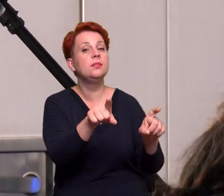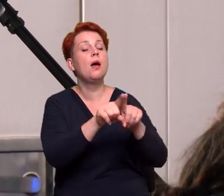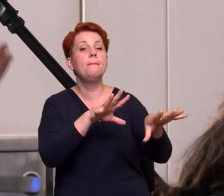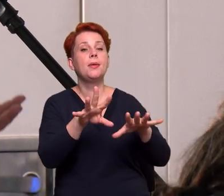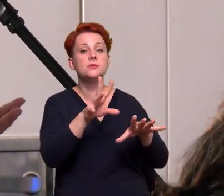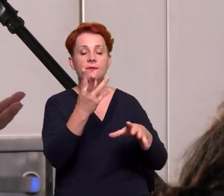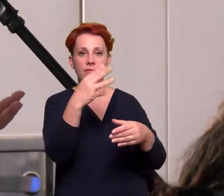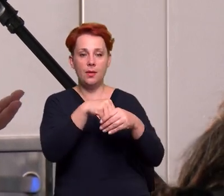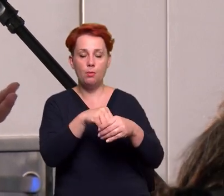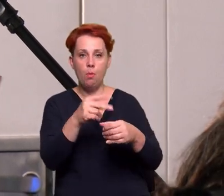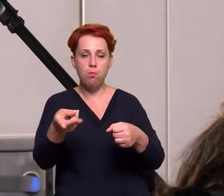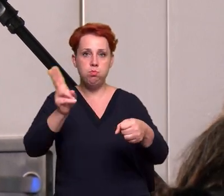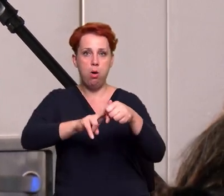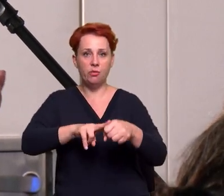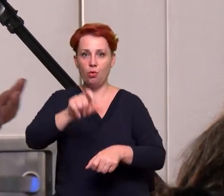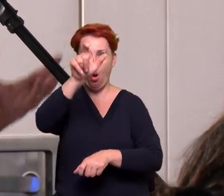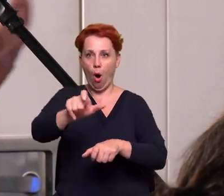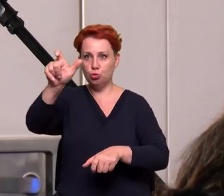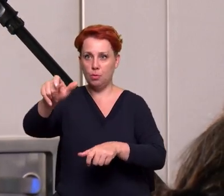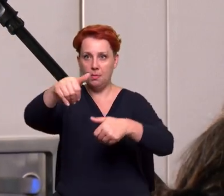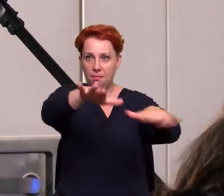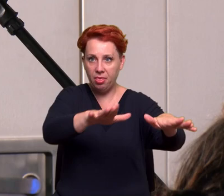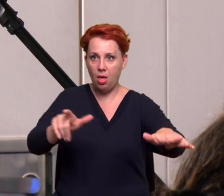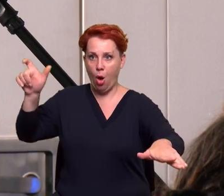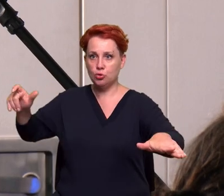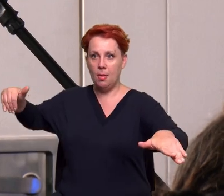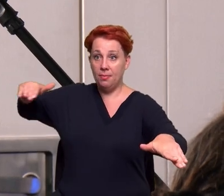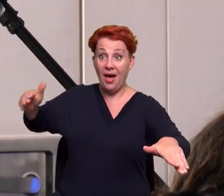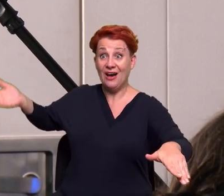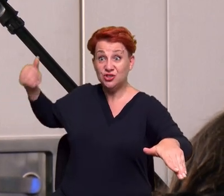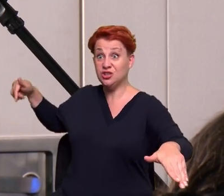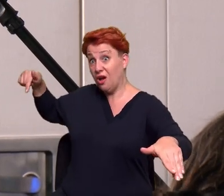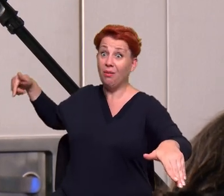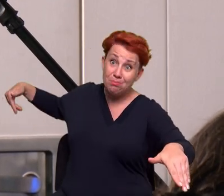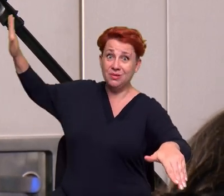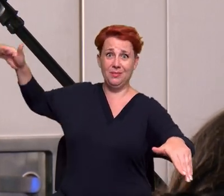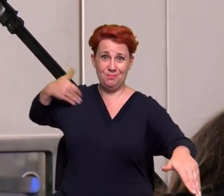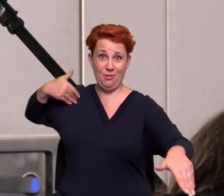pamięci o podwójnie wypędzonych, czyli tych, których już nie ma i tych, którzy przyszli na ich miejsce,